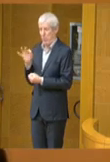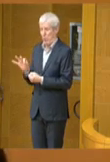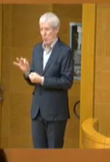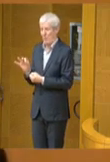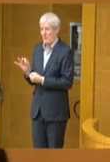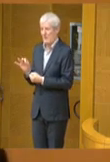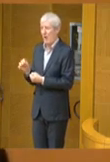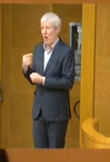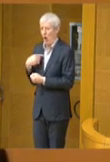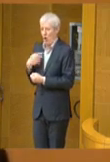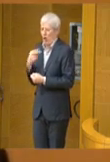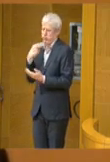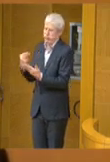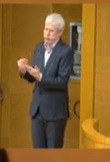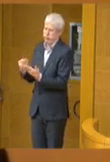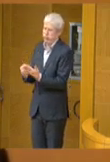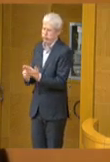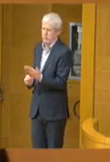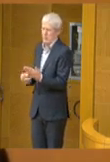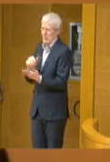non li cito, sono tutti legati